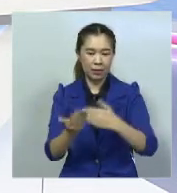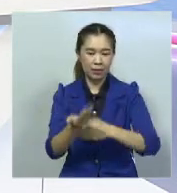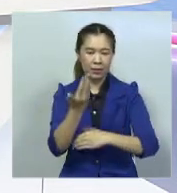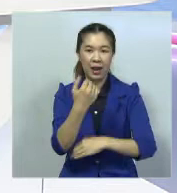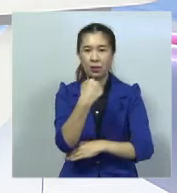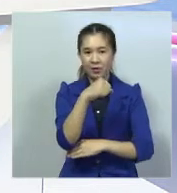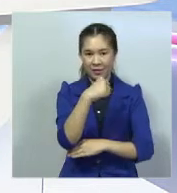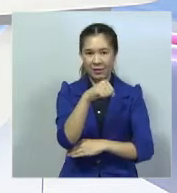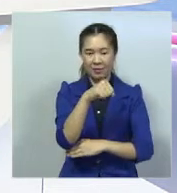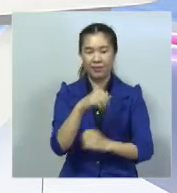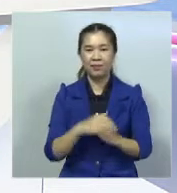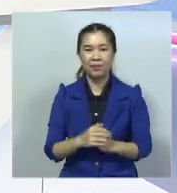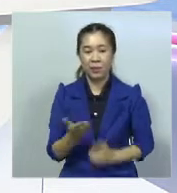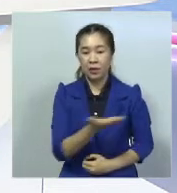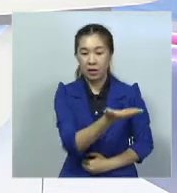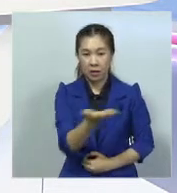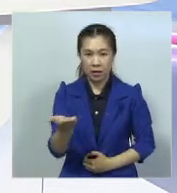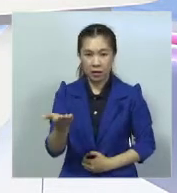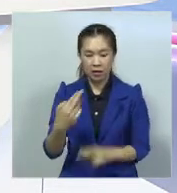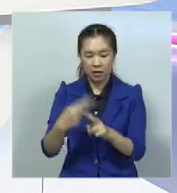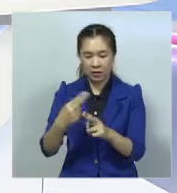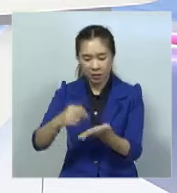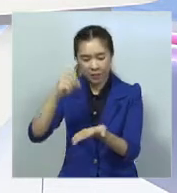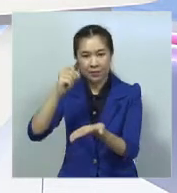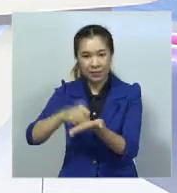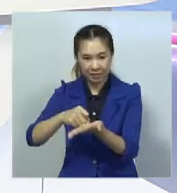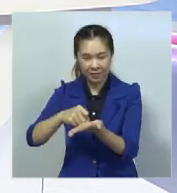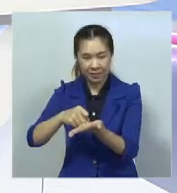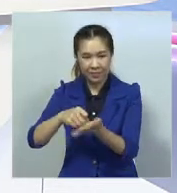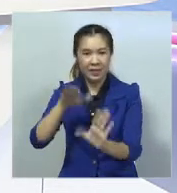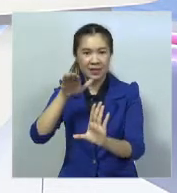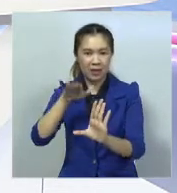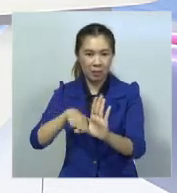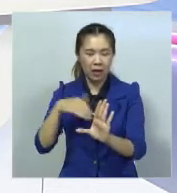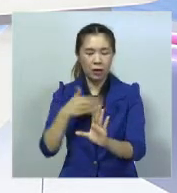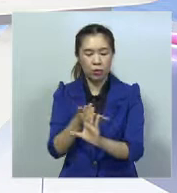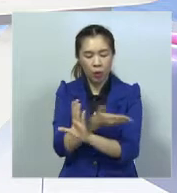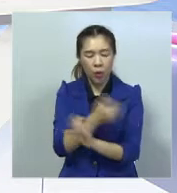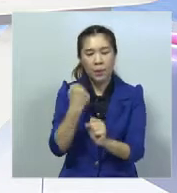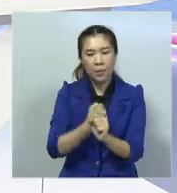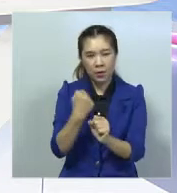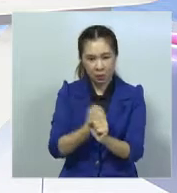10นาฬิกาสำหรับคุณผู้ชมที่ร่วมลงทะเบียนนะคะก็สามารถร่วมไปซักซ้อมขบวน